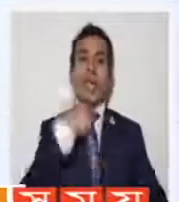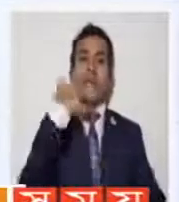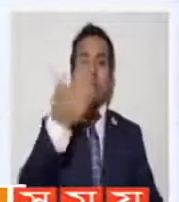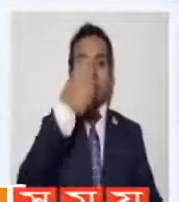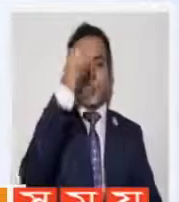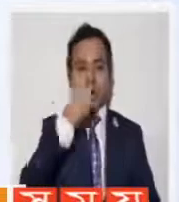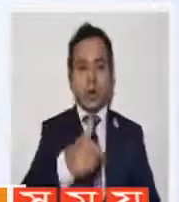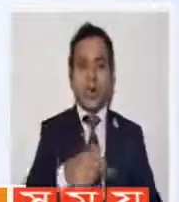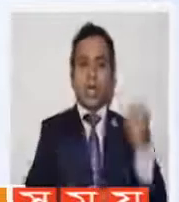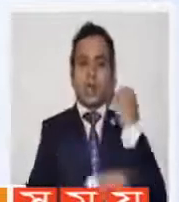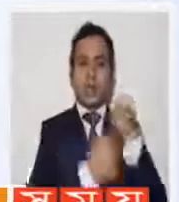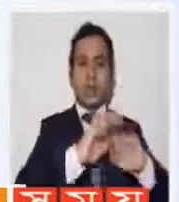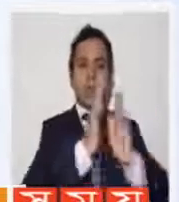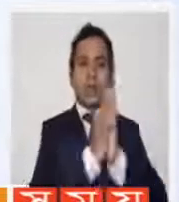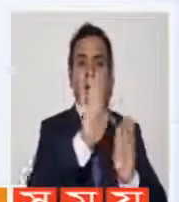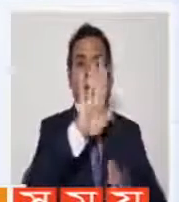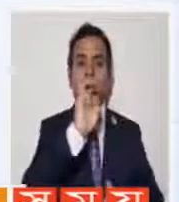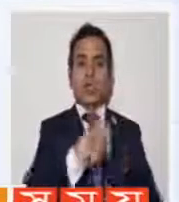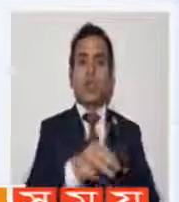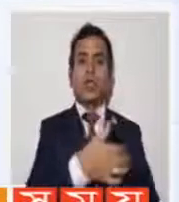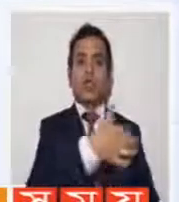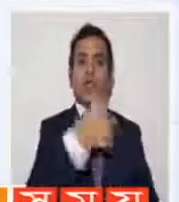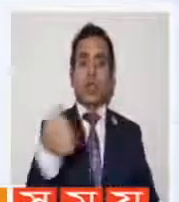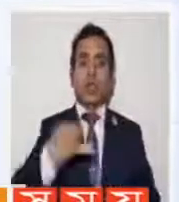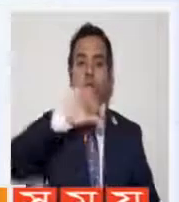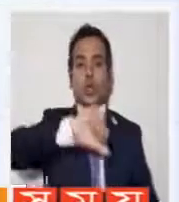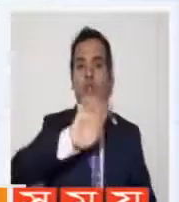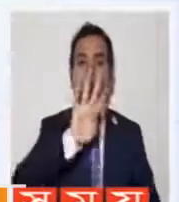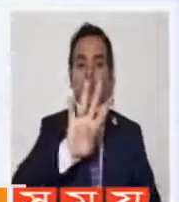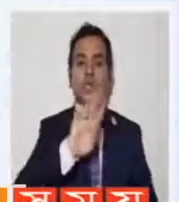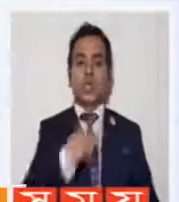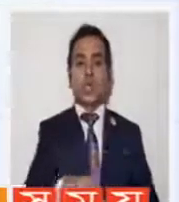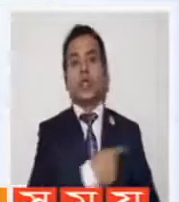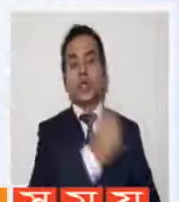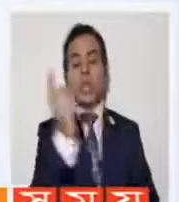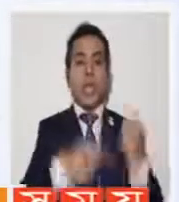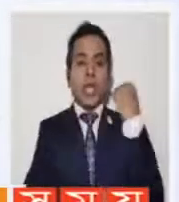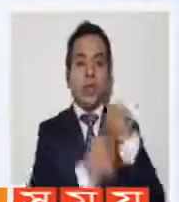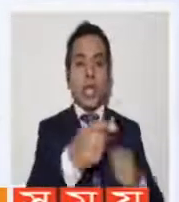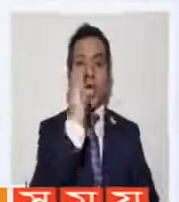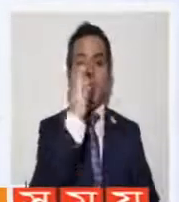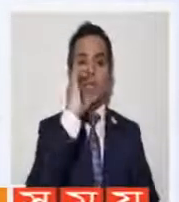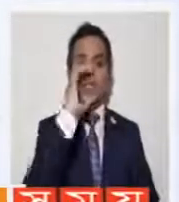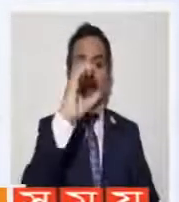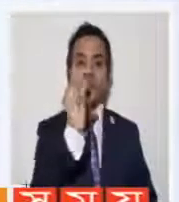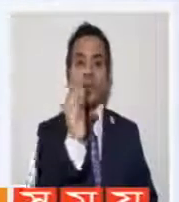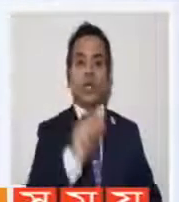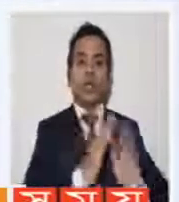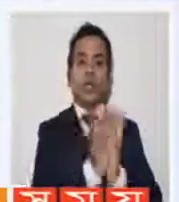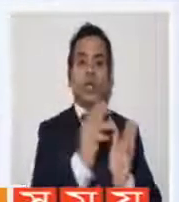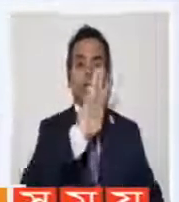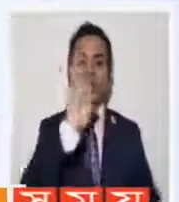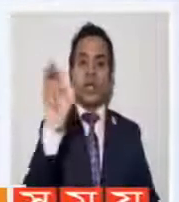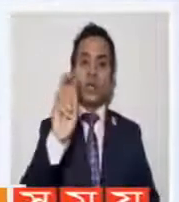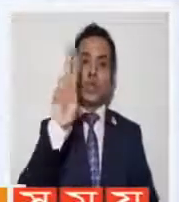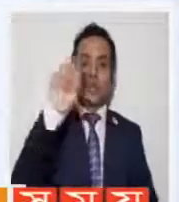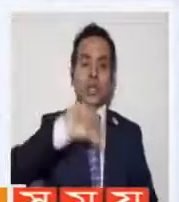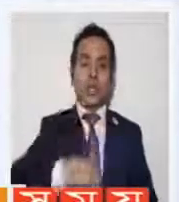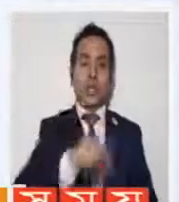শয্যা ৮৫৯৪টি, ঢাকা মহানগরীতে ২৯০০টি এবং ঢাকা সিটির বাইরে দেশের বিভিন্ন